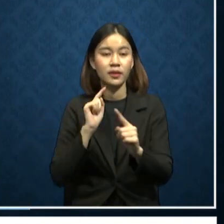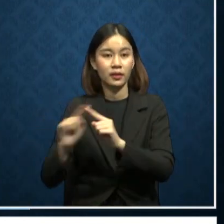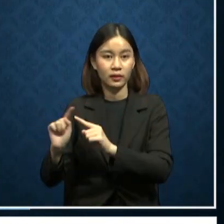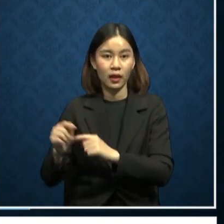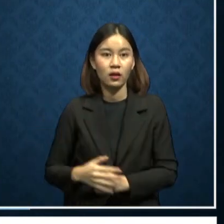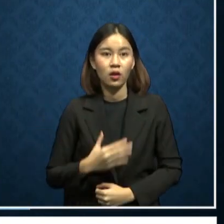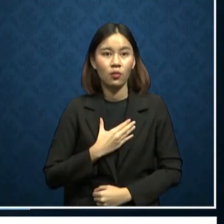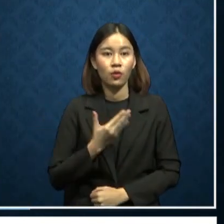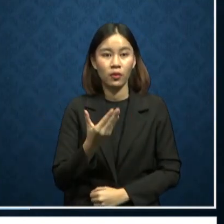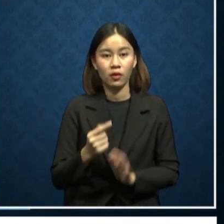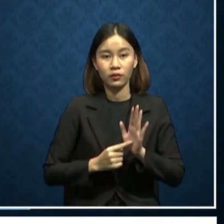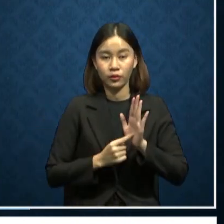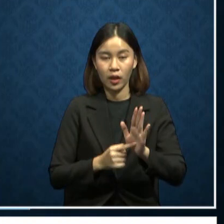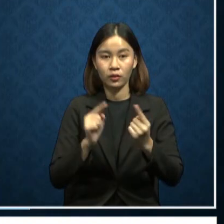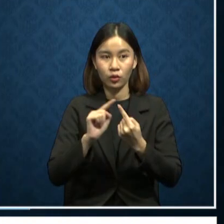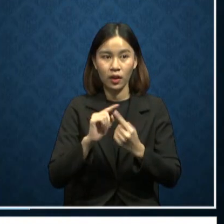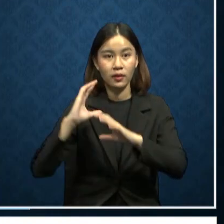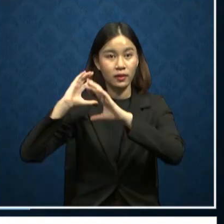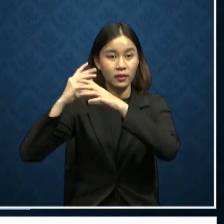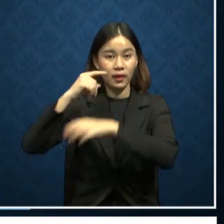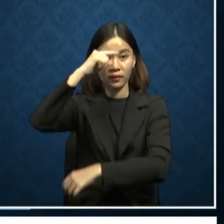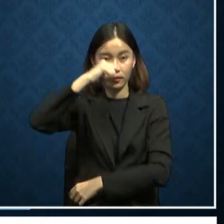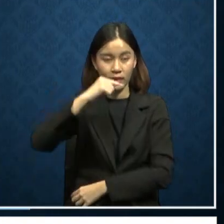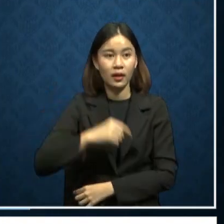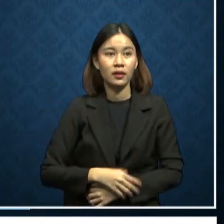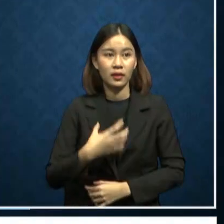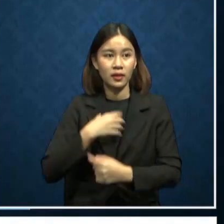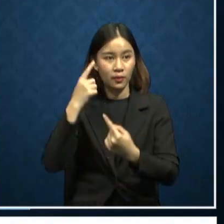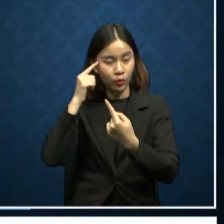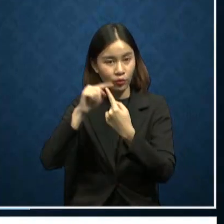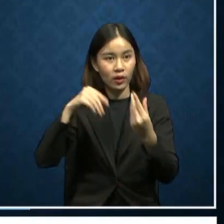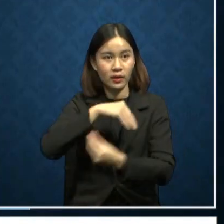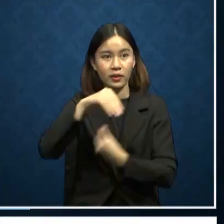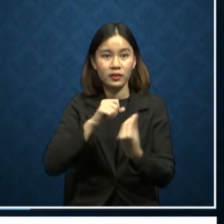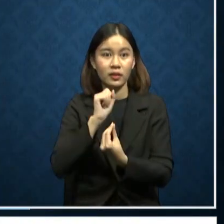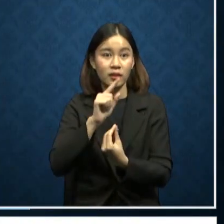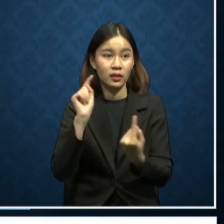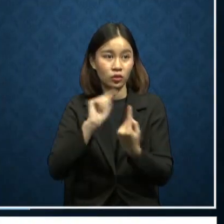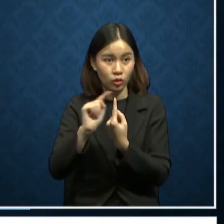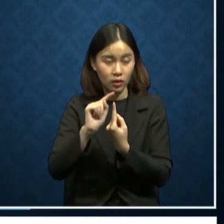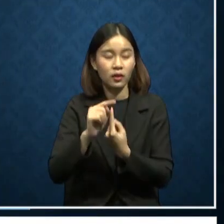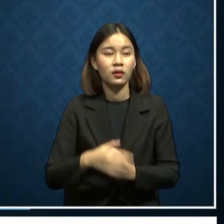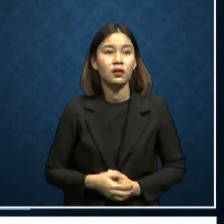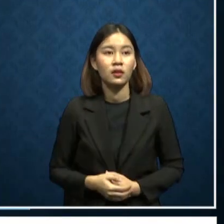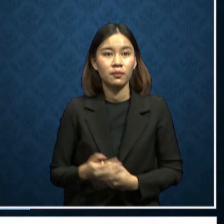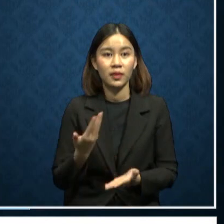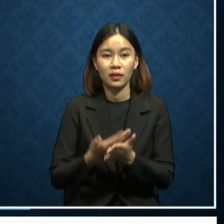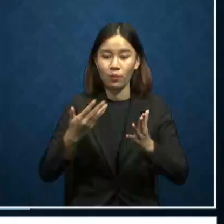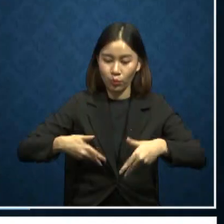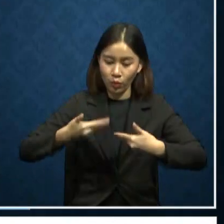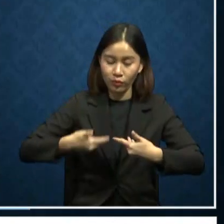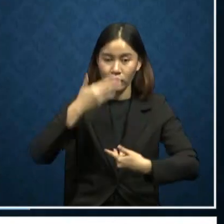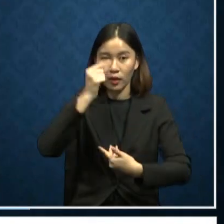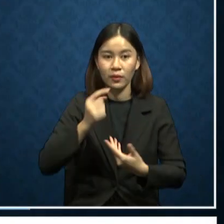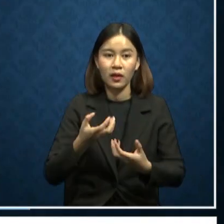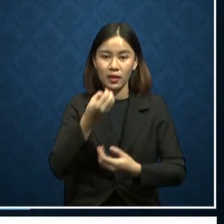ผมขออนุญาตยกตัวอย่างนะครับว่าด้านอาหารไทยนั้นเนี่ยเราก็อยากจะมุ่งให้เศรษฐกิจของเรานั้นเ่อได้รับเรื่องรายได้ที่เกิดจากการ